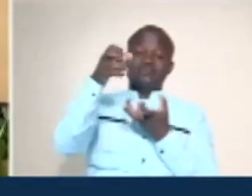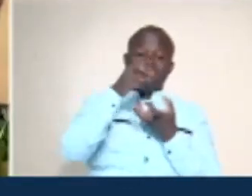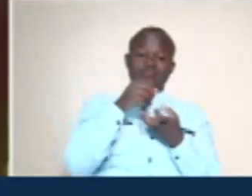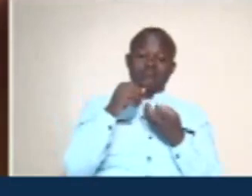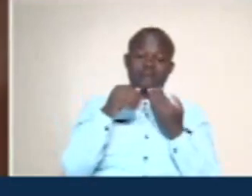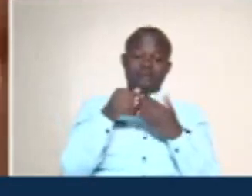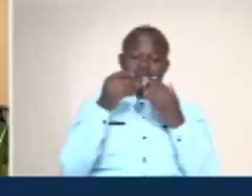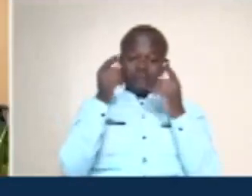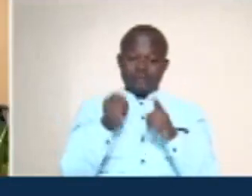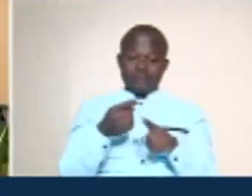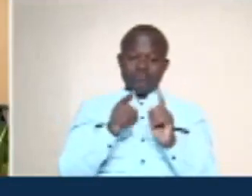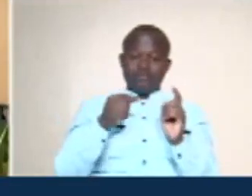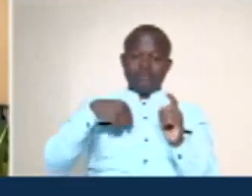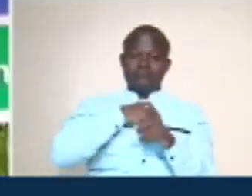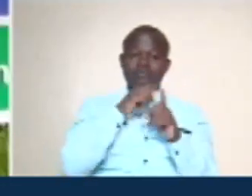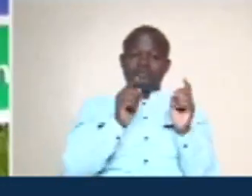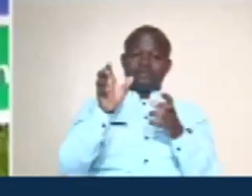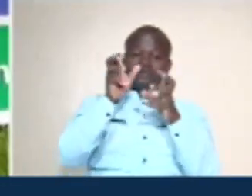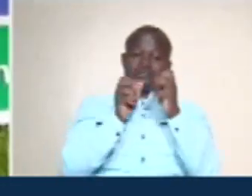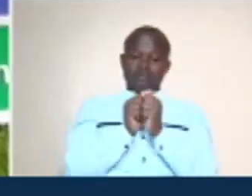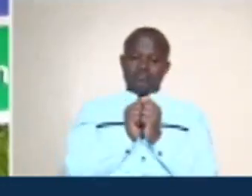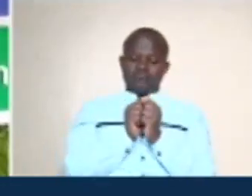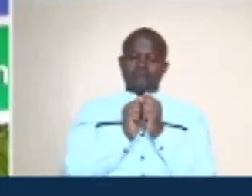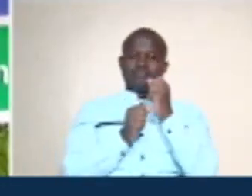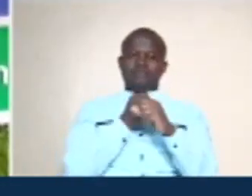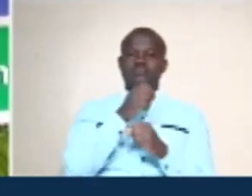baraza basangamo kandi aricyo usanzwe usoroma. Mu mwaka wa